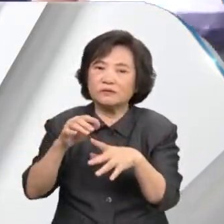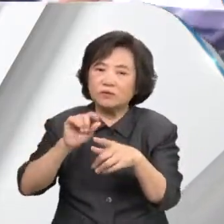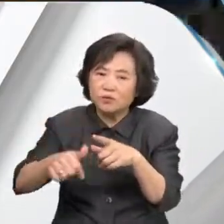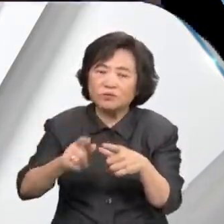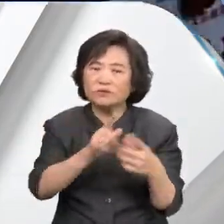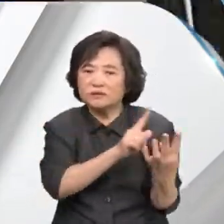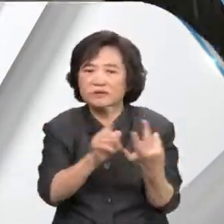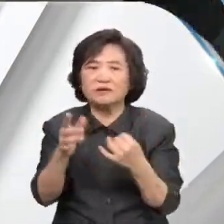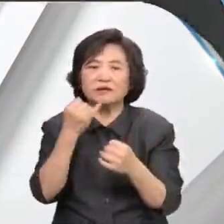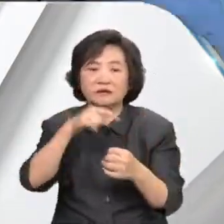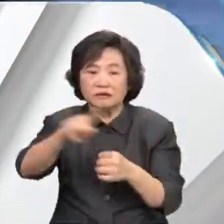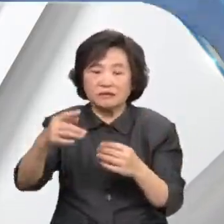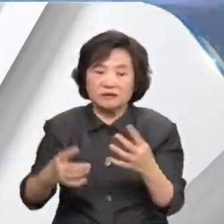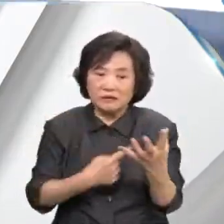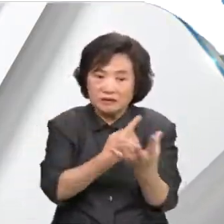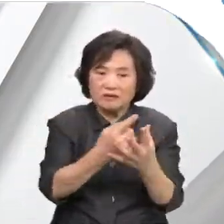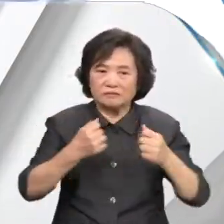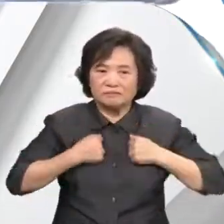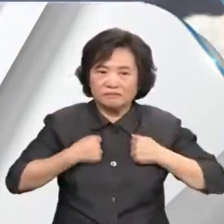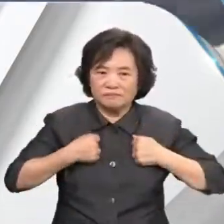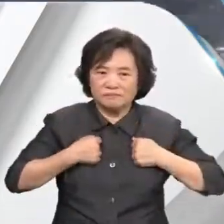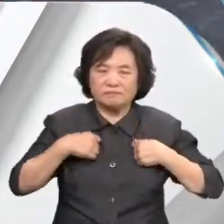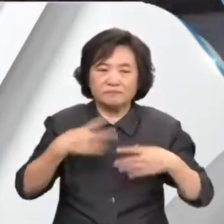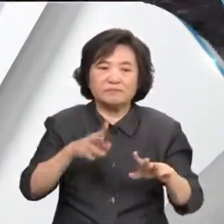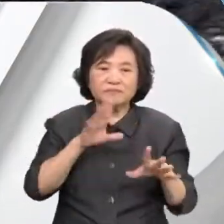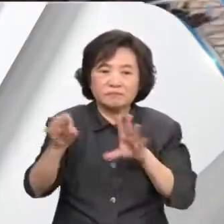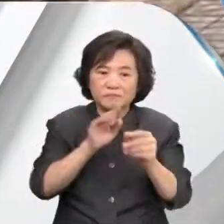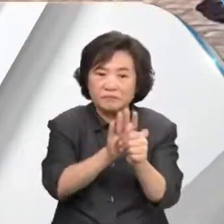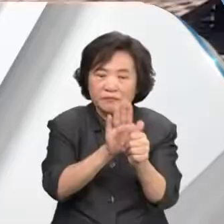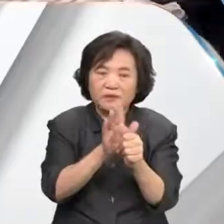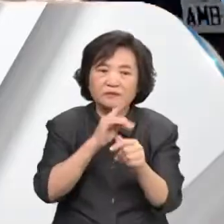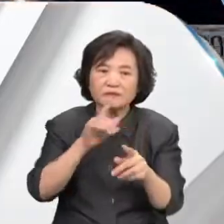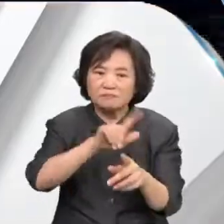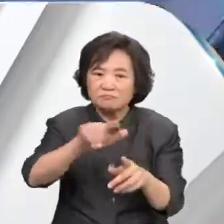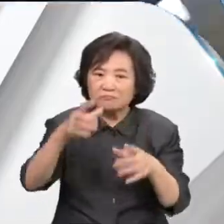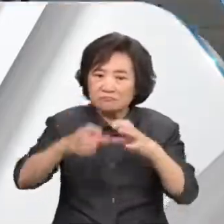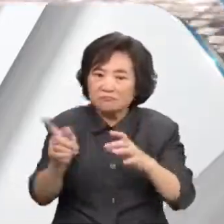化参加社区防灾带头演练，每结合资源提升协批